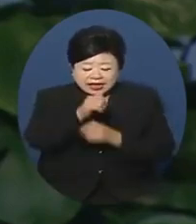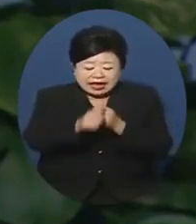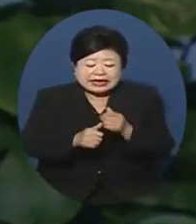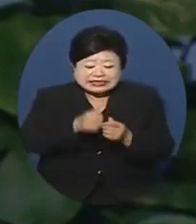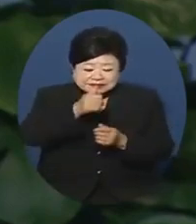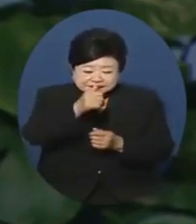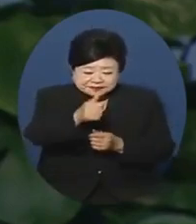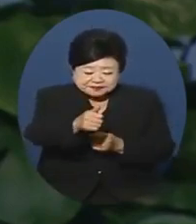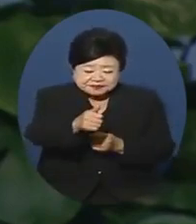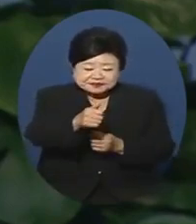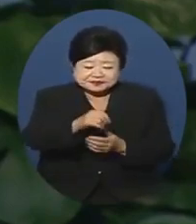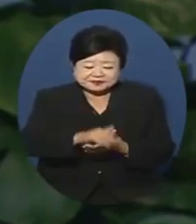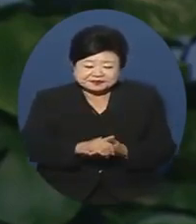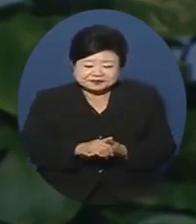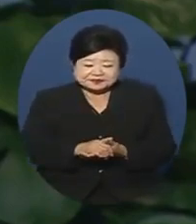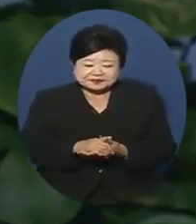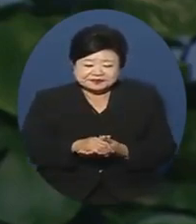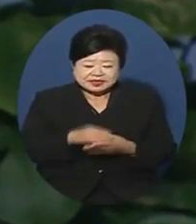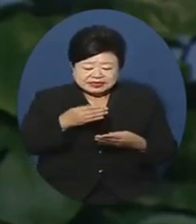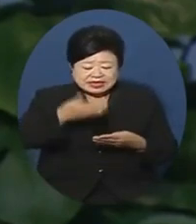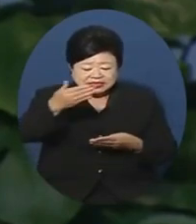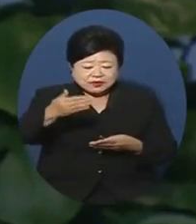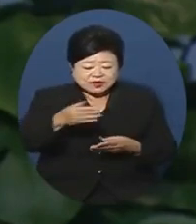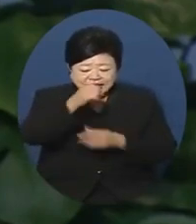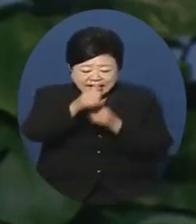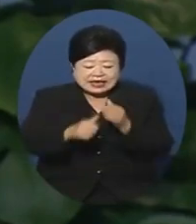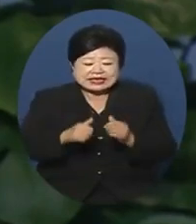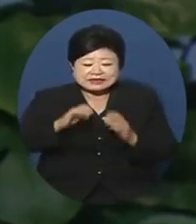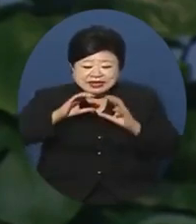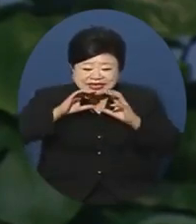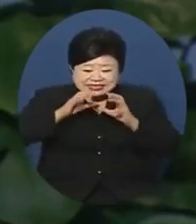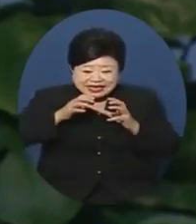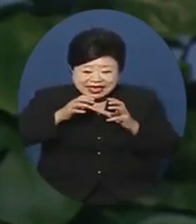하나님 4차원은 하나님의 세계,